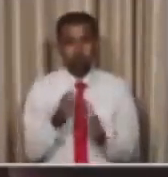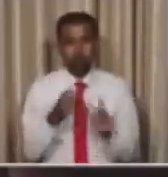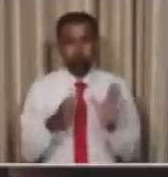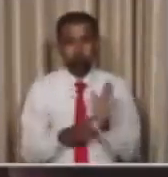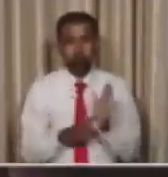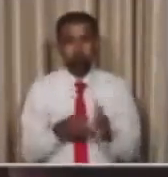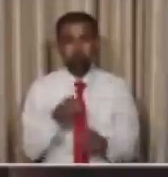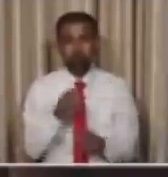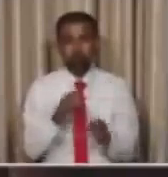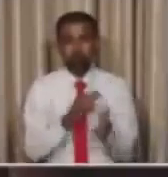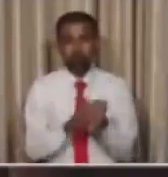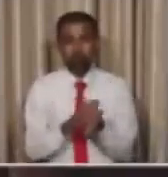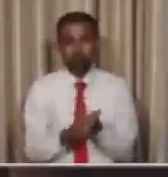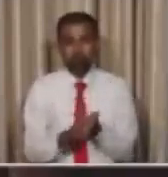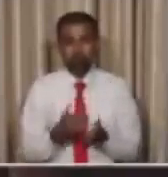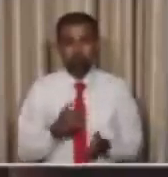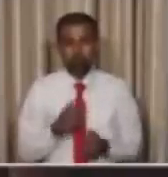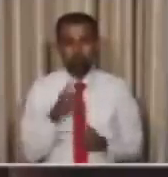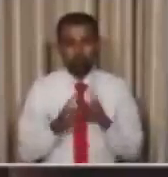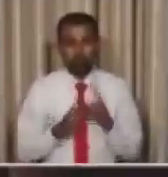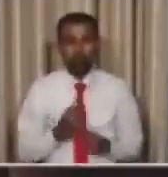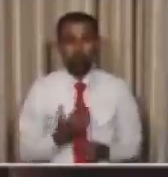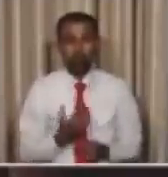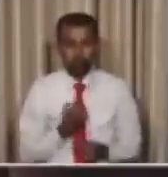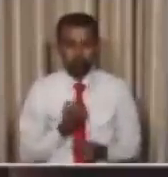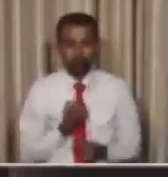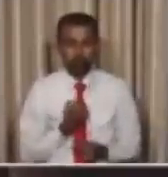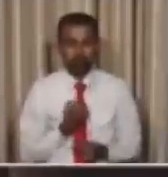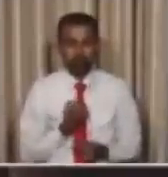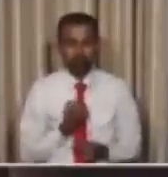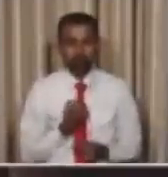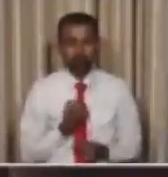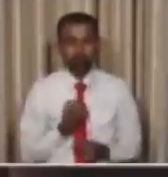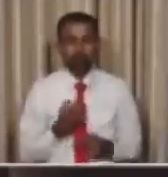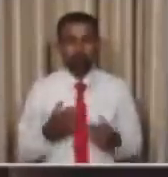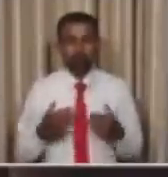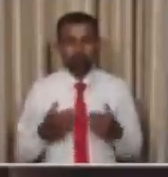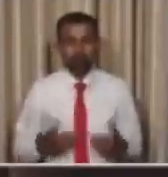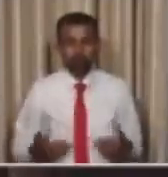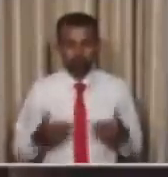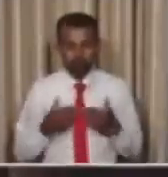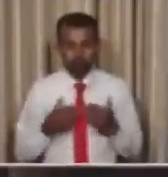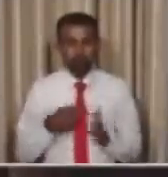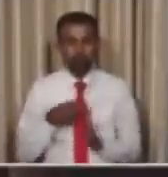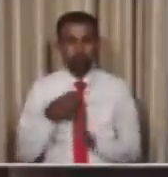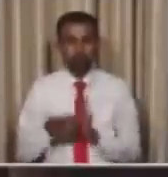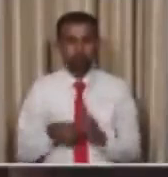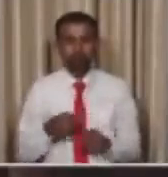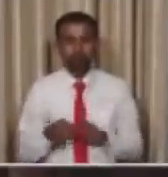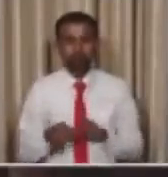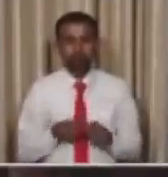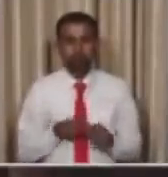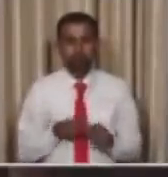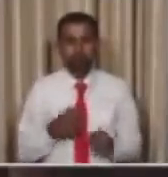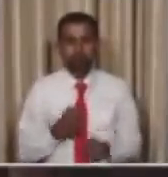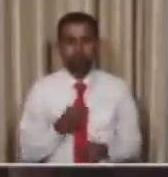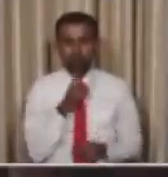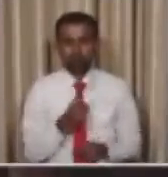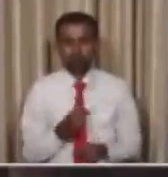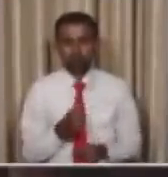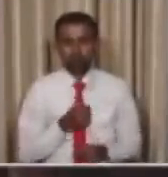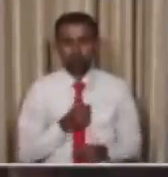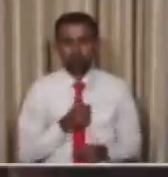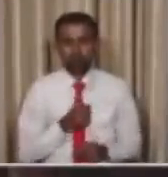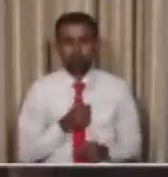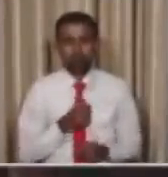පලස්තීනය වෙනුවෙන් පෙනී හිටපු ගැන අපි කතා කරන්න වෙනවා, අපිට කියන්න වෙනවා. ඒ හින්දා අපි අද ශ්‍රී ලංකාව හැටියට මම කියන්න කැමති අද